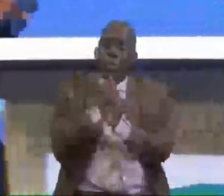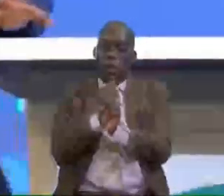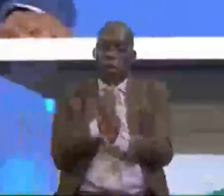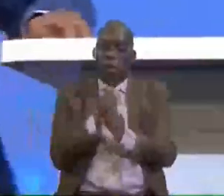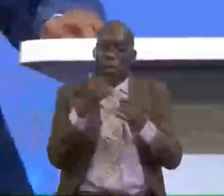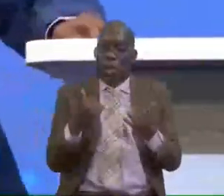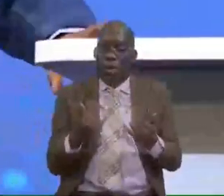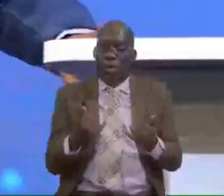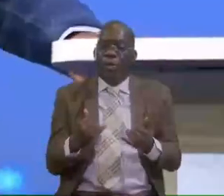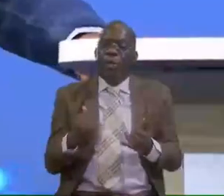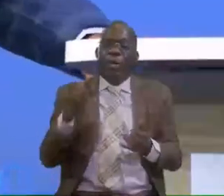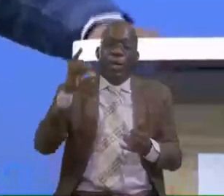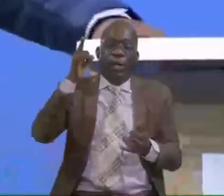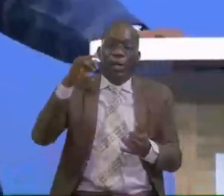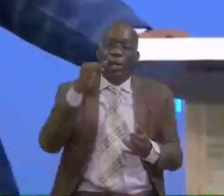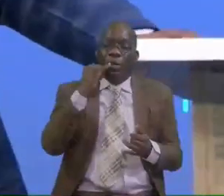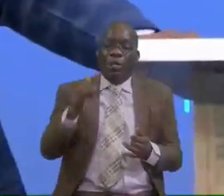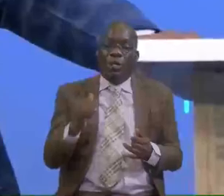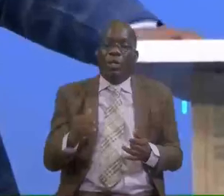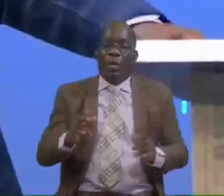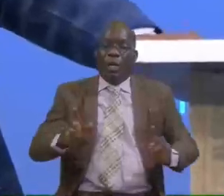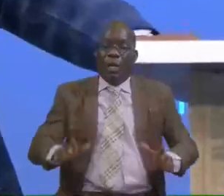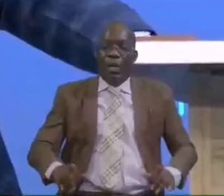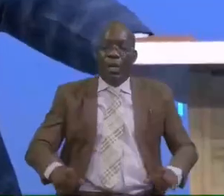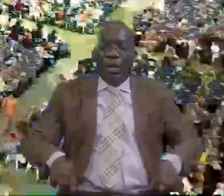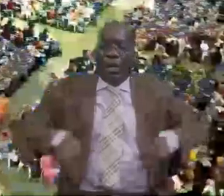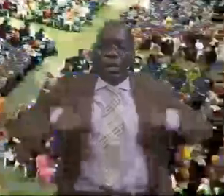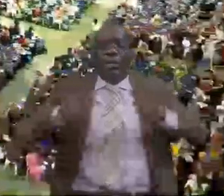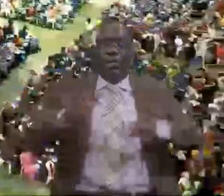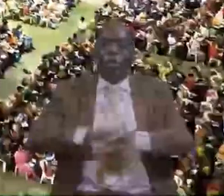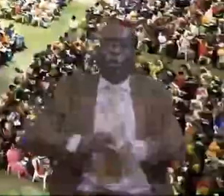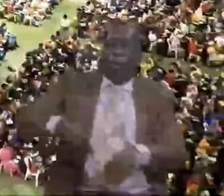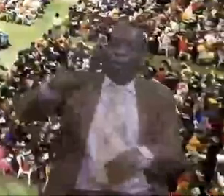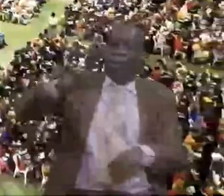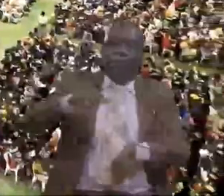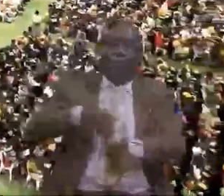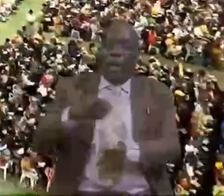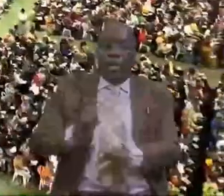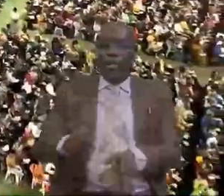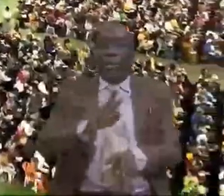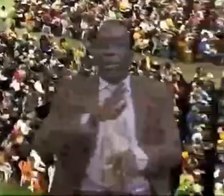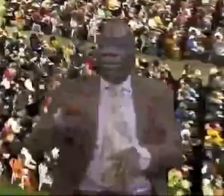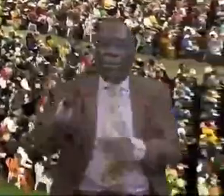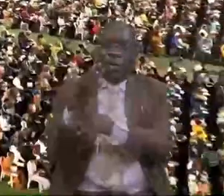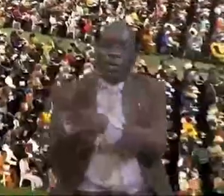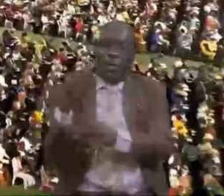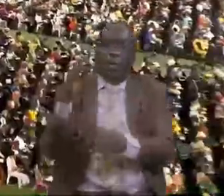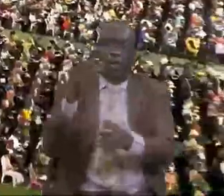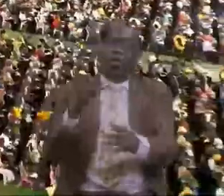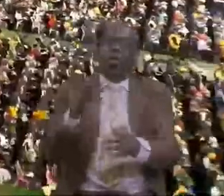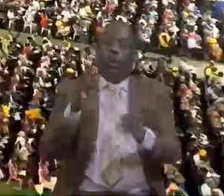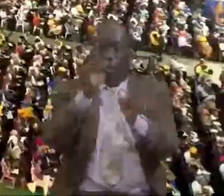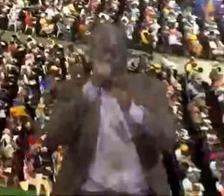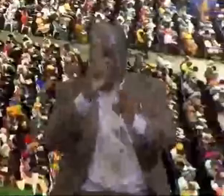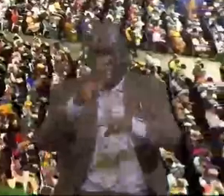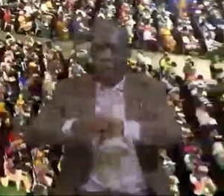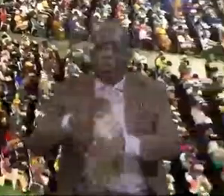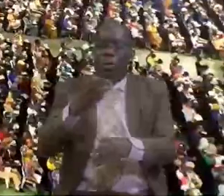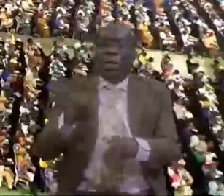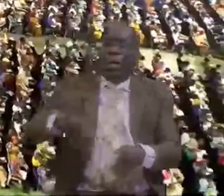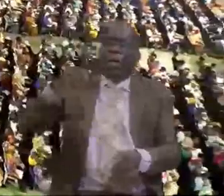Maintenant même, il vit dans les lieux célestes, en haut, et il prie pour